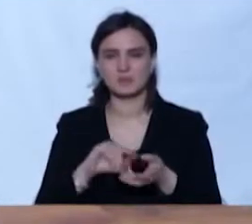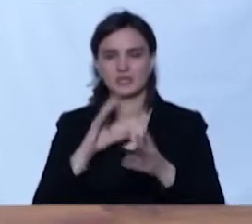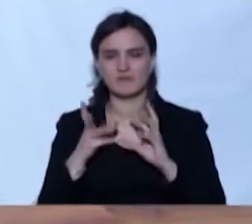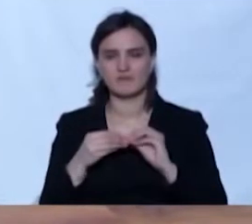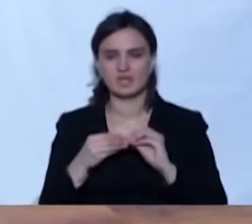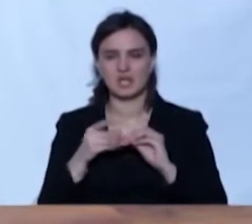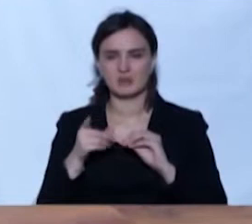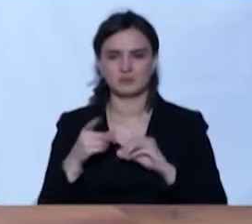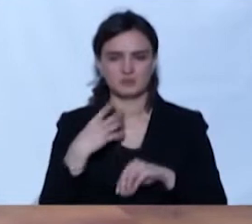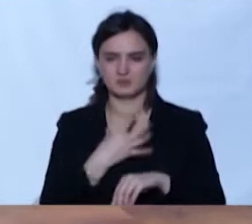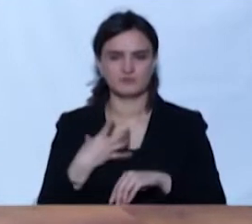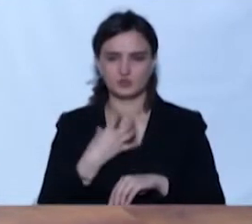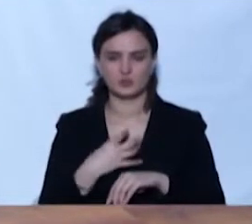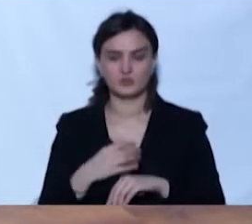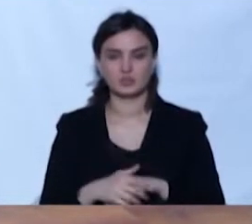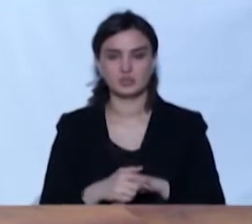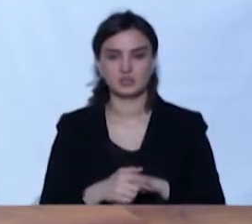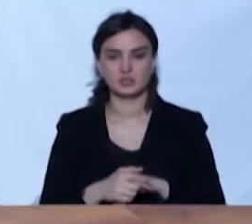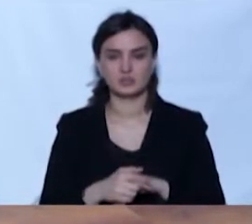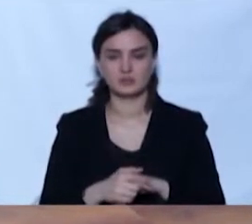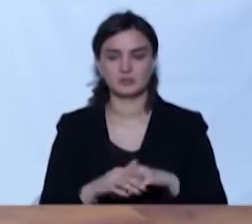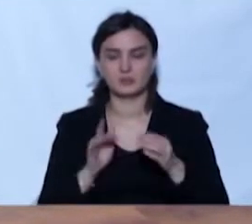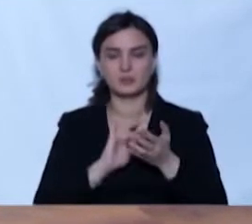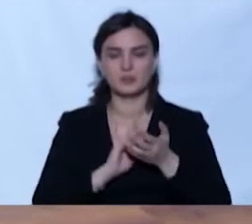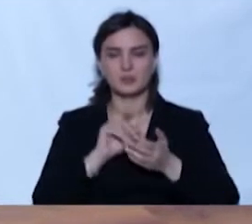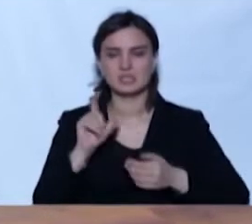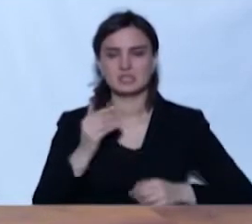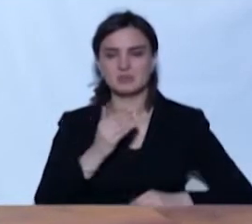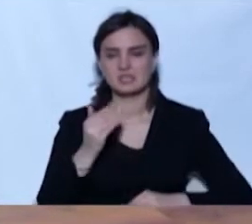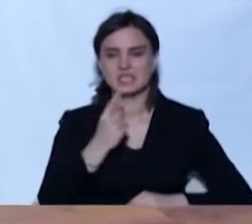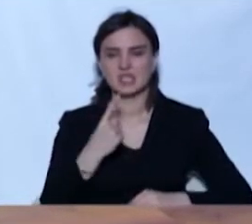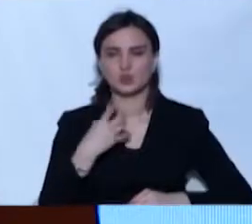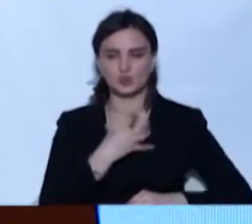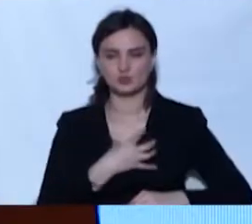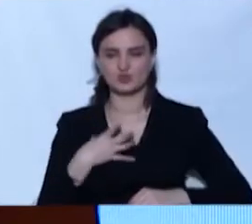დიახ, ბერძნების ერთ-ერთი უმნიშვნელოვანესი